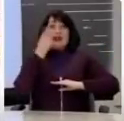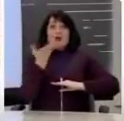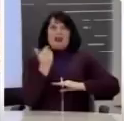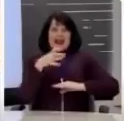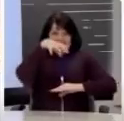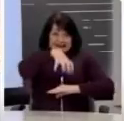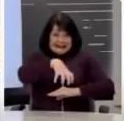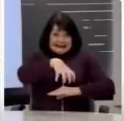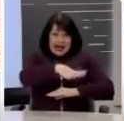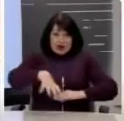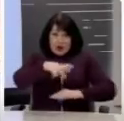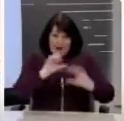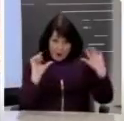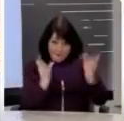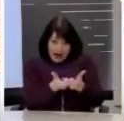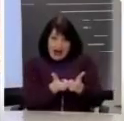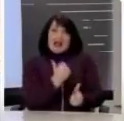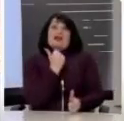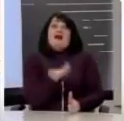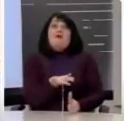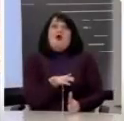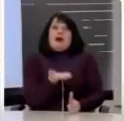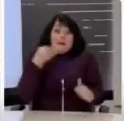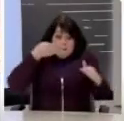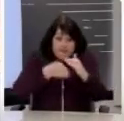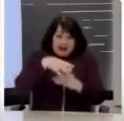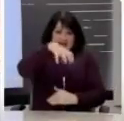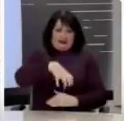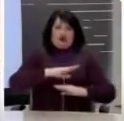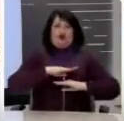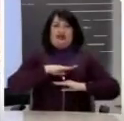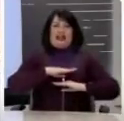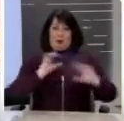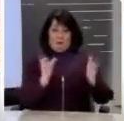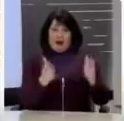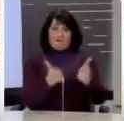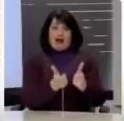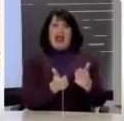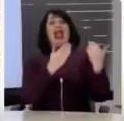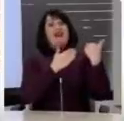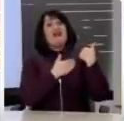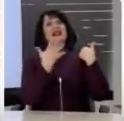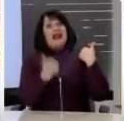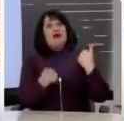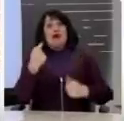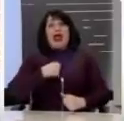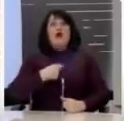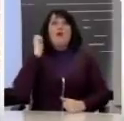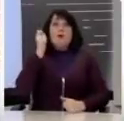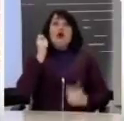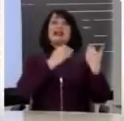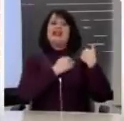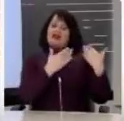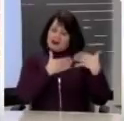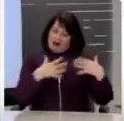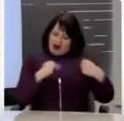στρατοπέδου. Δεν μπορεί να κάνει συλλήψεις εντός στρατοπέδου. Την ευθύνη του ότι μπήκαν μέσα την έχουν. Και εγώ την πολιτική ευθύνη την